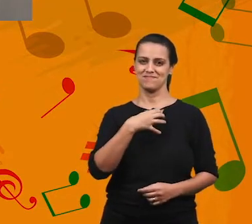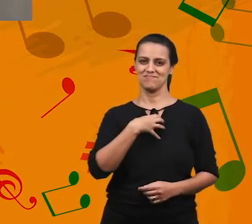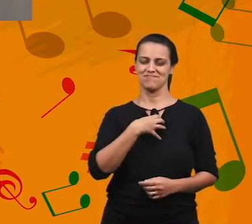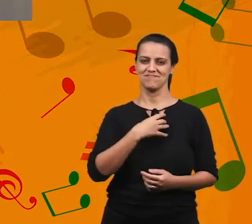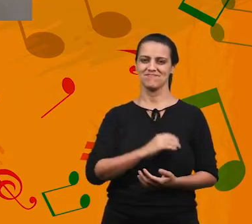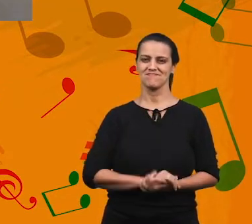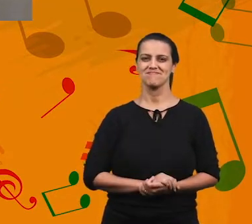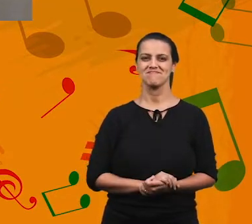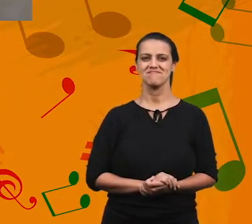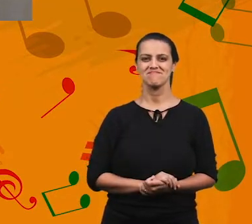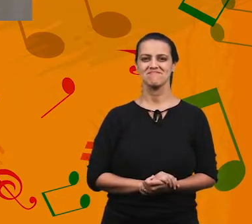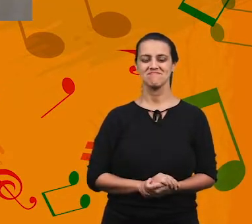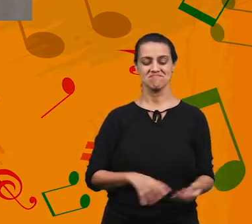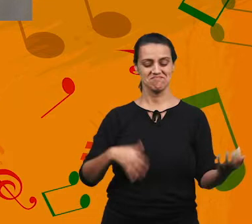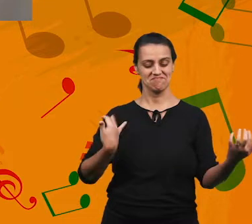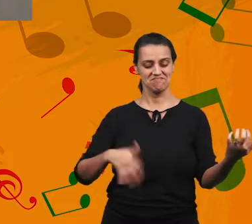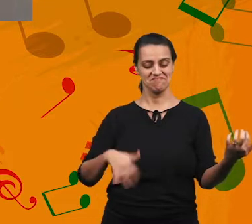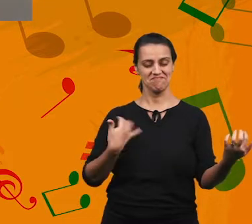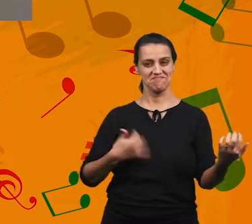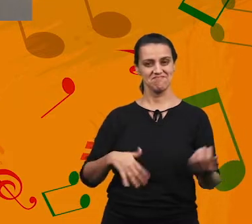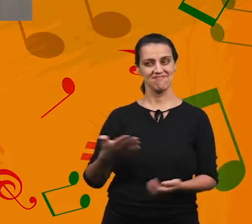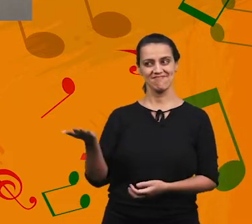Баия.